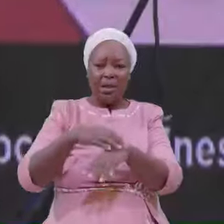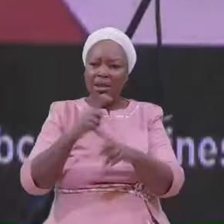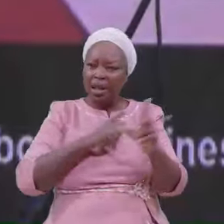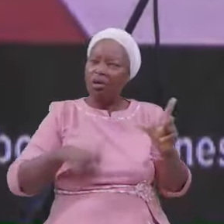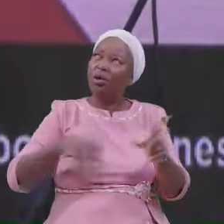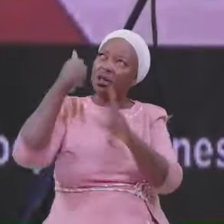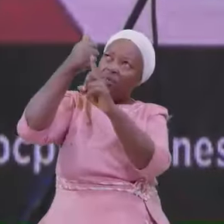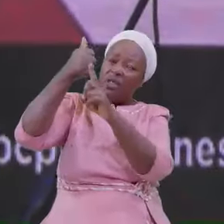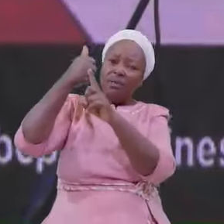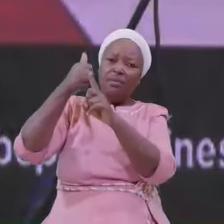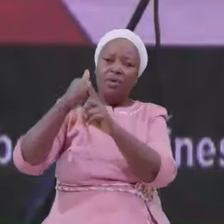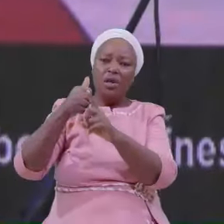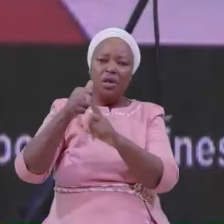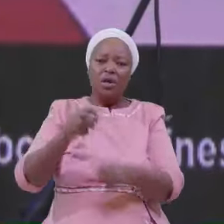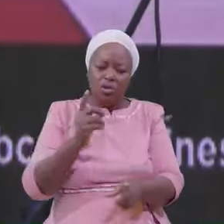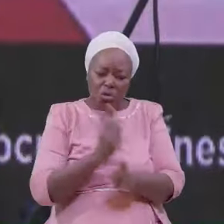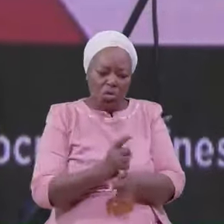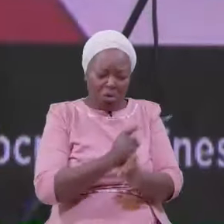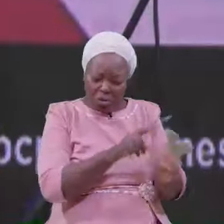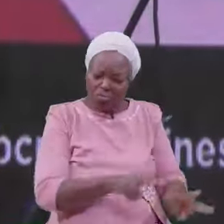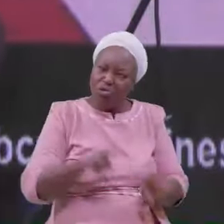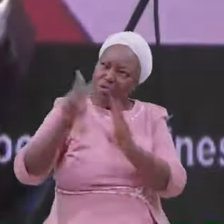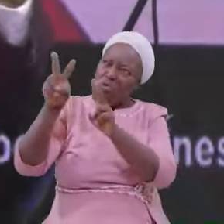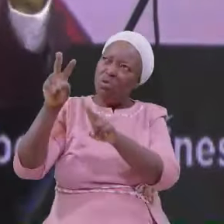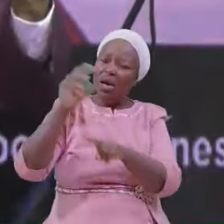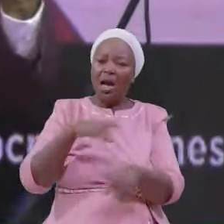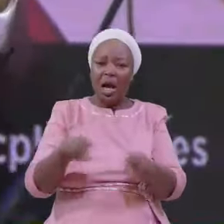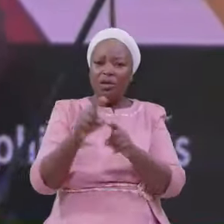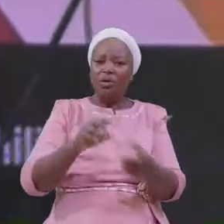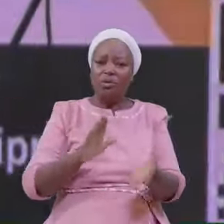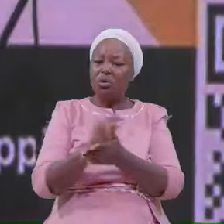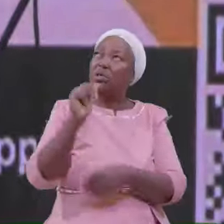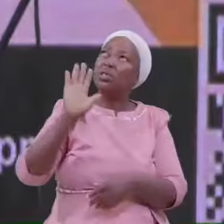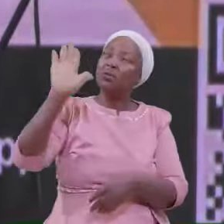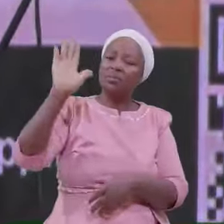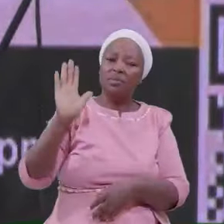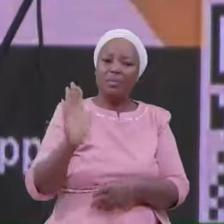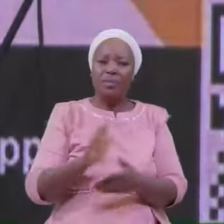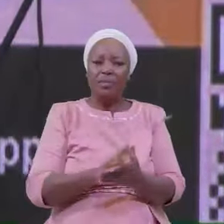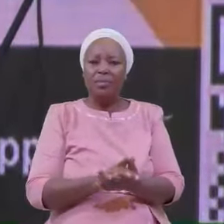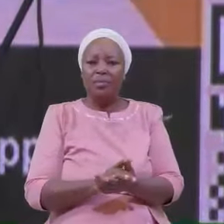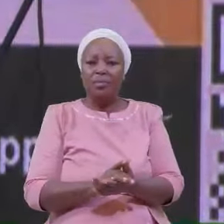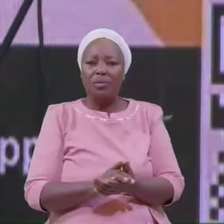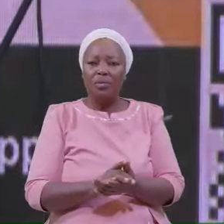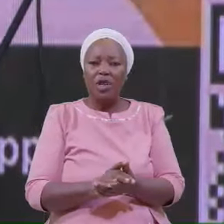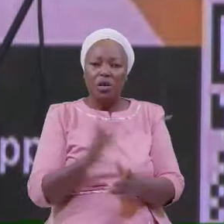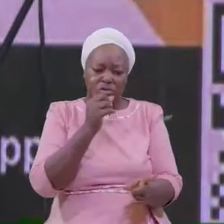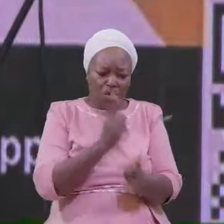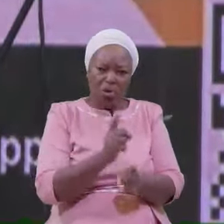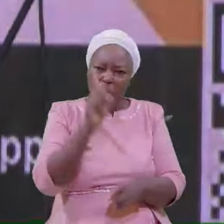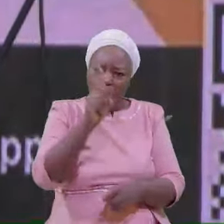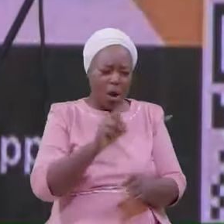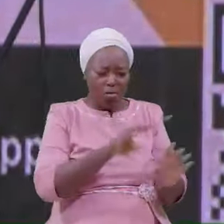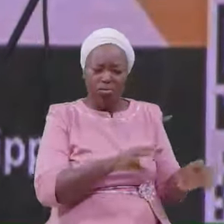Panginoon, maliligtas ka. One look as you trust Him. Isang tingin at magtiwala ka sa when kanya. Look as you accept what